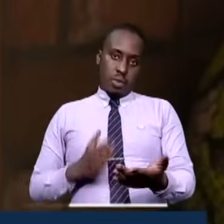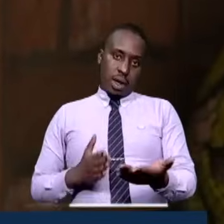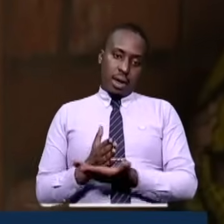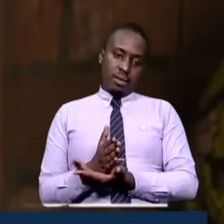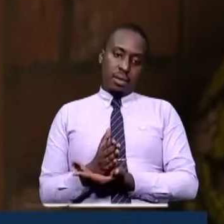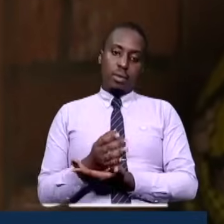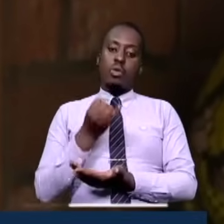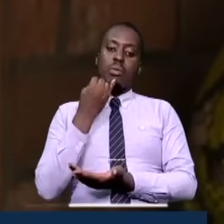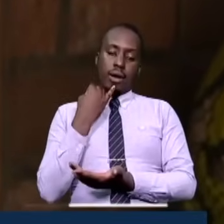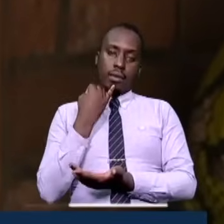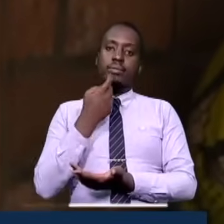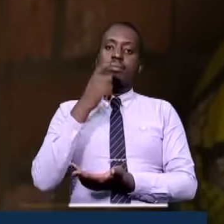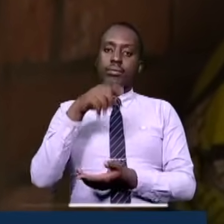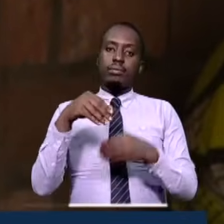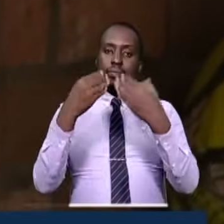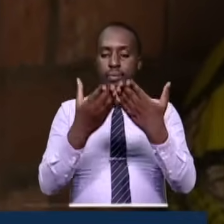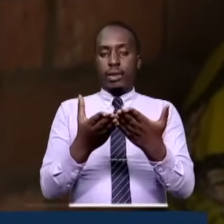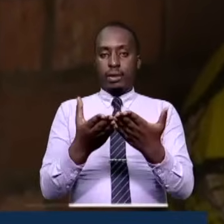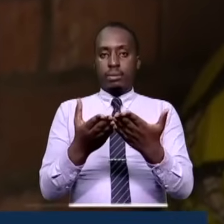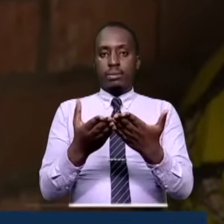uburenganzira bw'umwana bagomba guhabwa